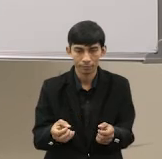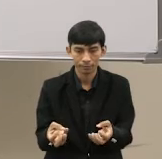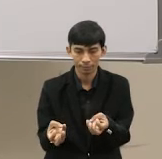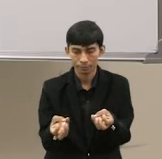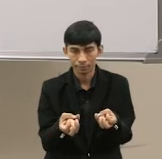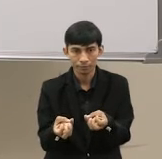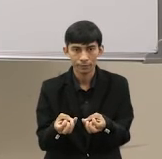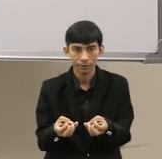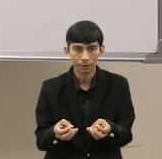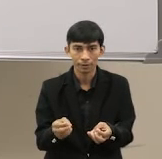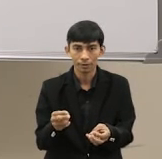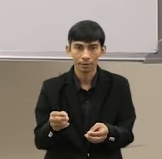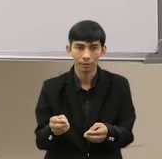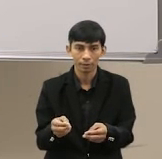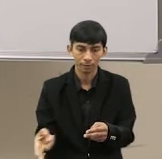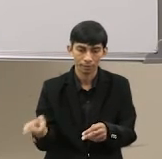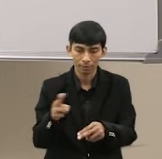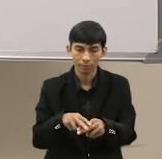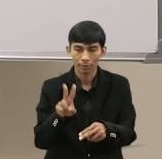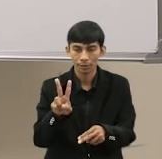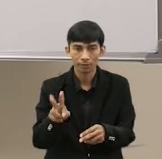bị ba ở miền tâm ngôn còn màn